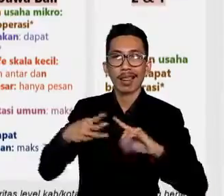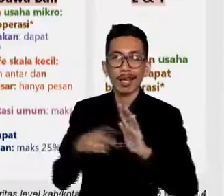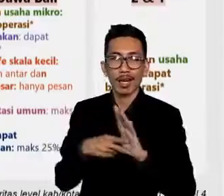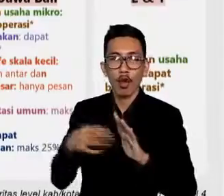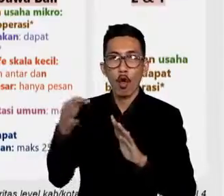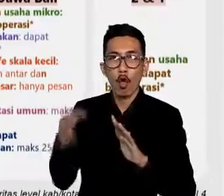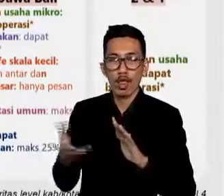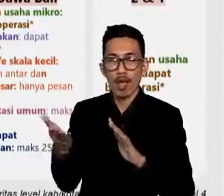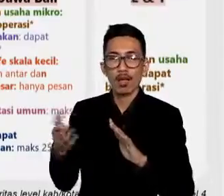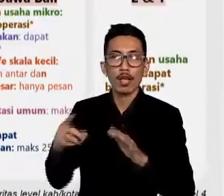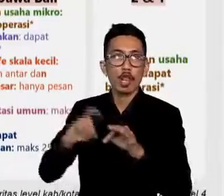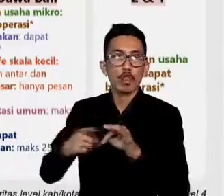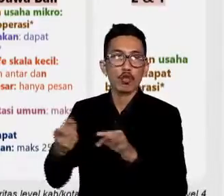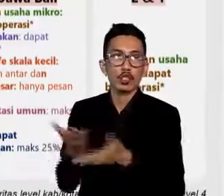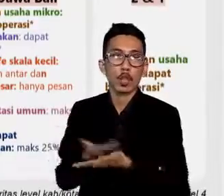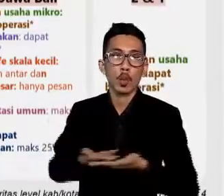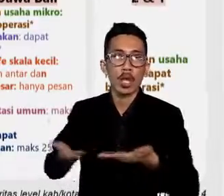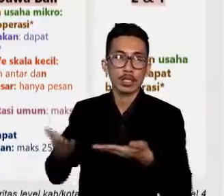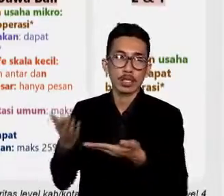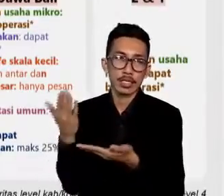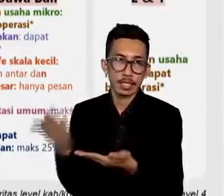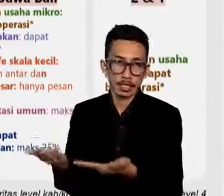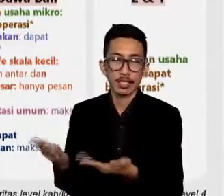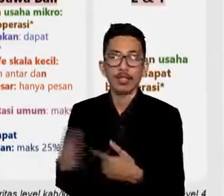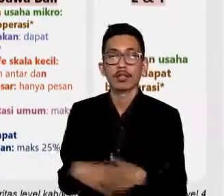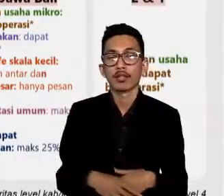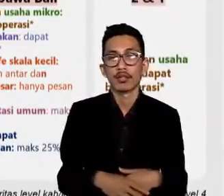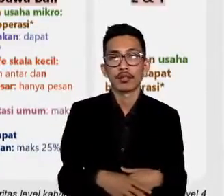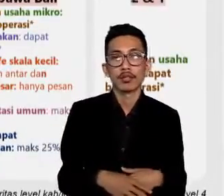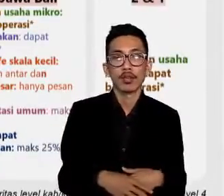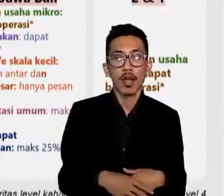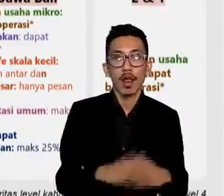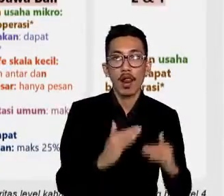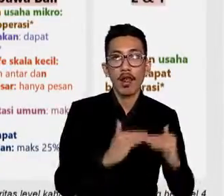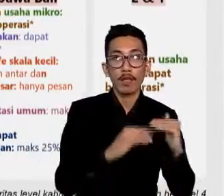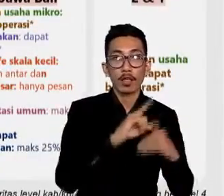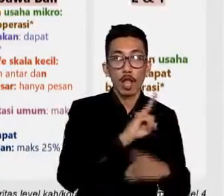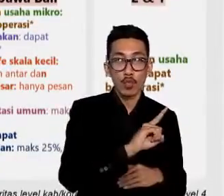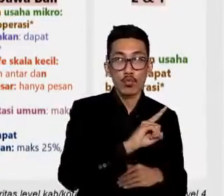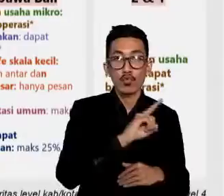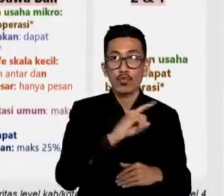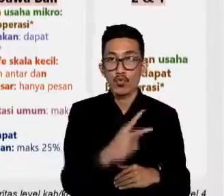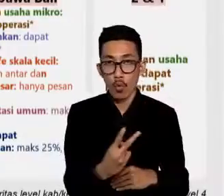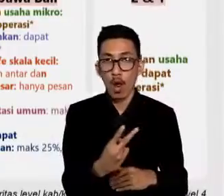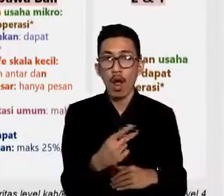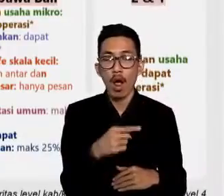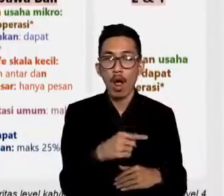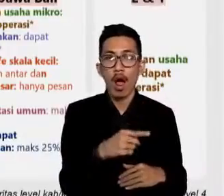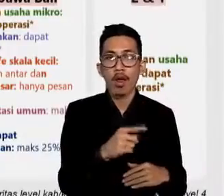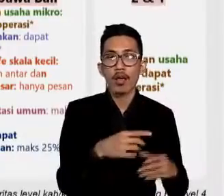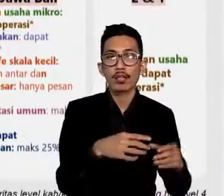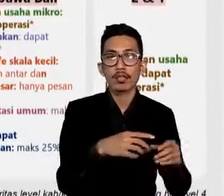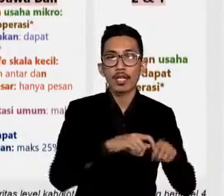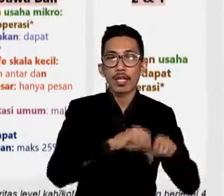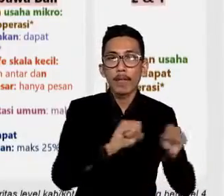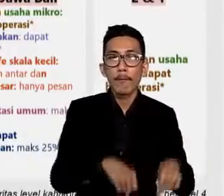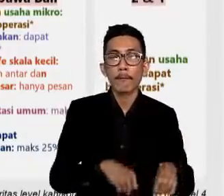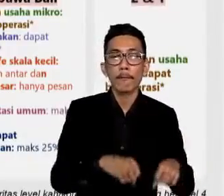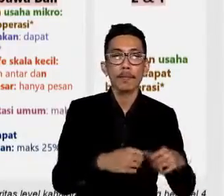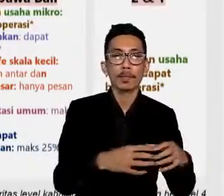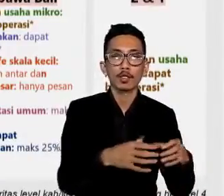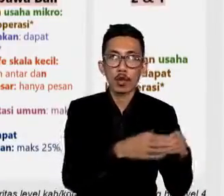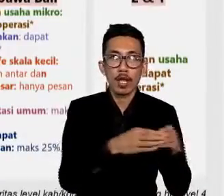assessment situasi sedangkan kabupaten kota level 1 dan 2 menggunakan sistem tsunashi